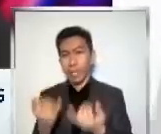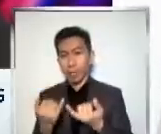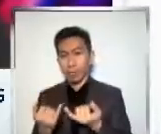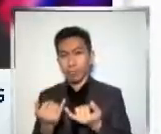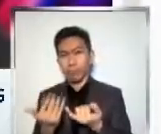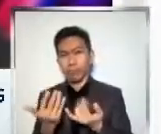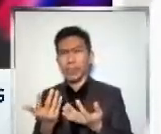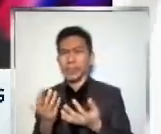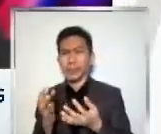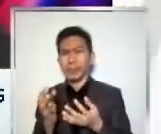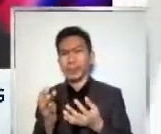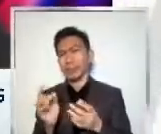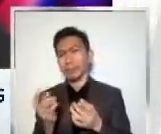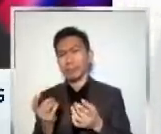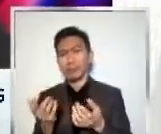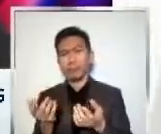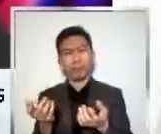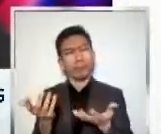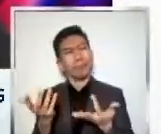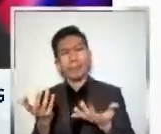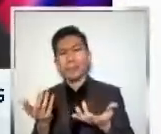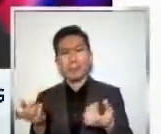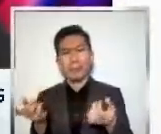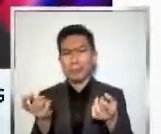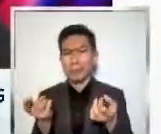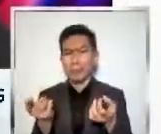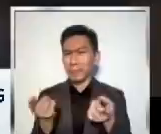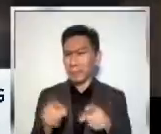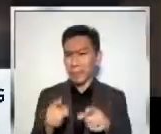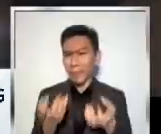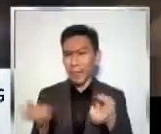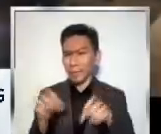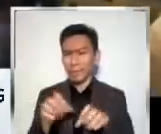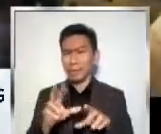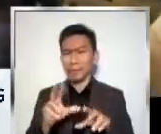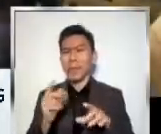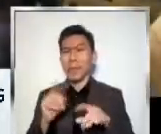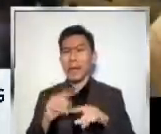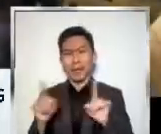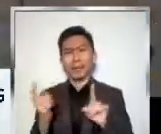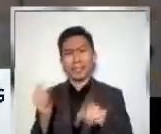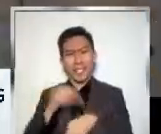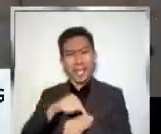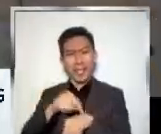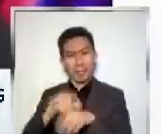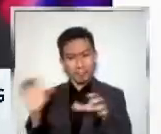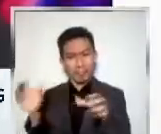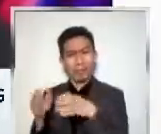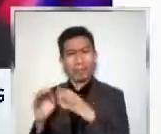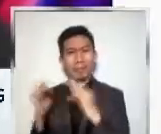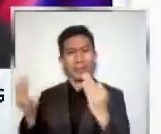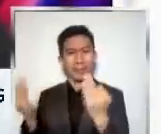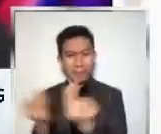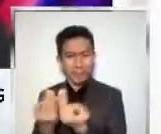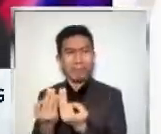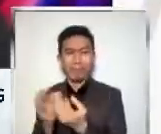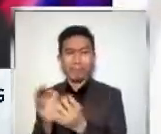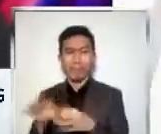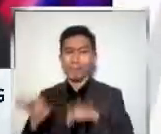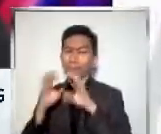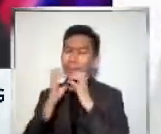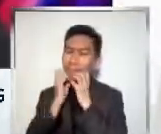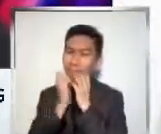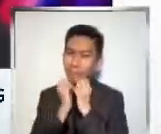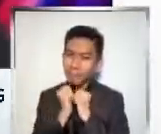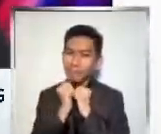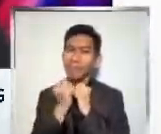but special, ano na, magkakasama kami ng family ko. Yung CCTV camera na nagmamasin. We just have to keep our